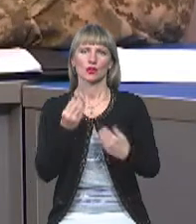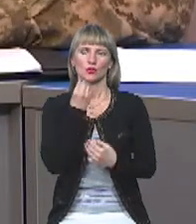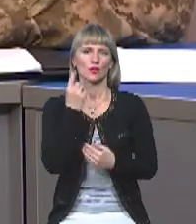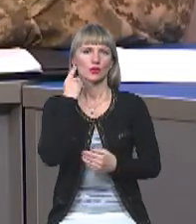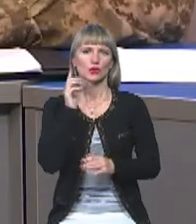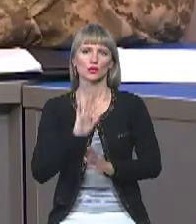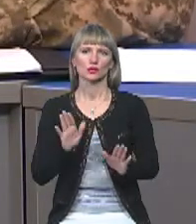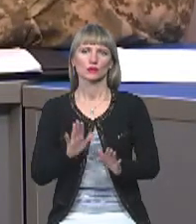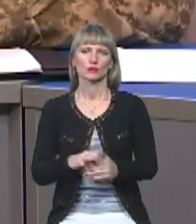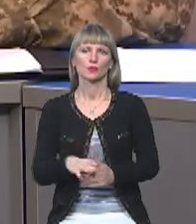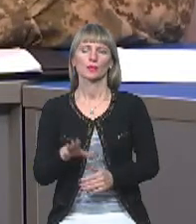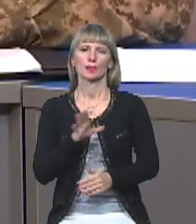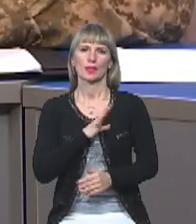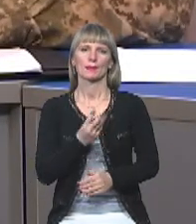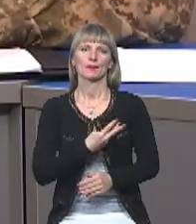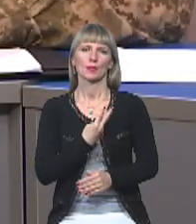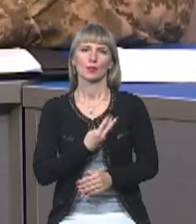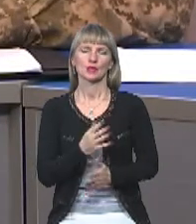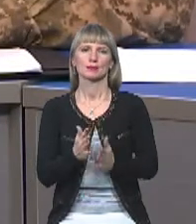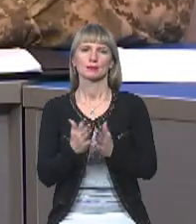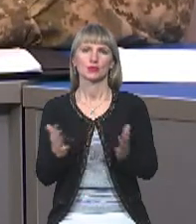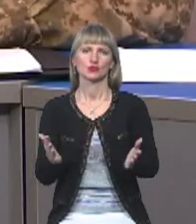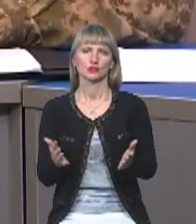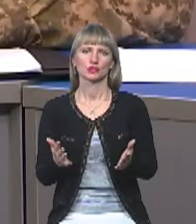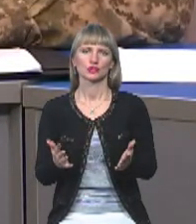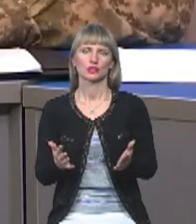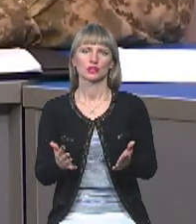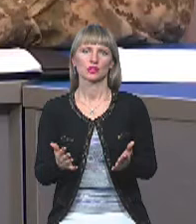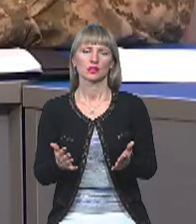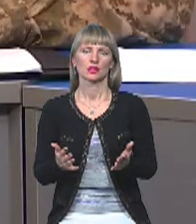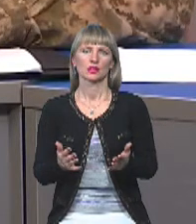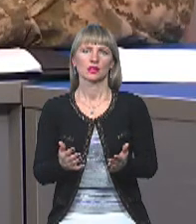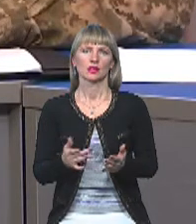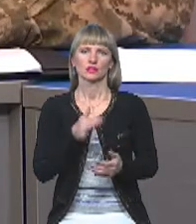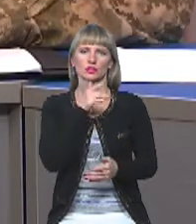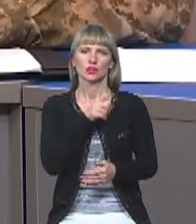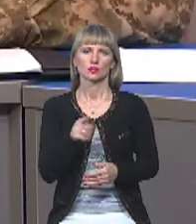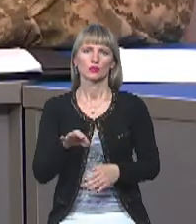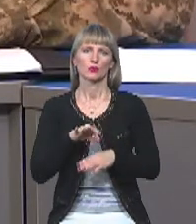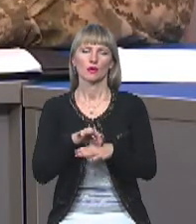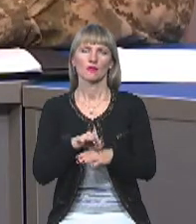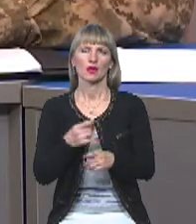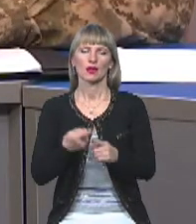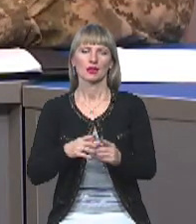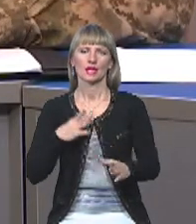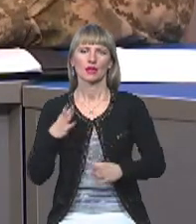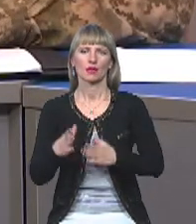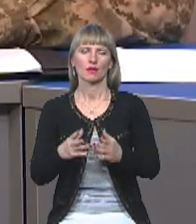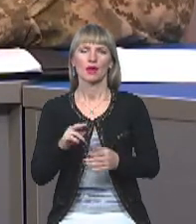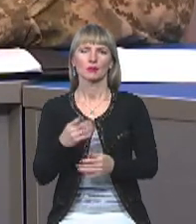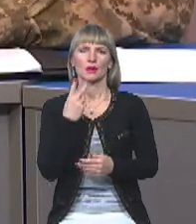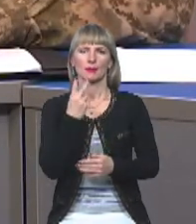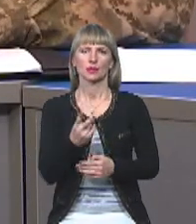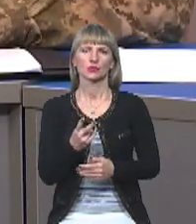чув. Були побажання більше, скажімо так, часу проводити збори і, як ми